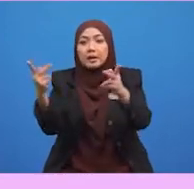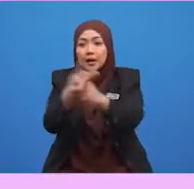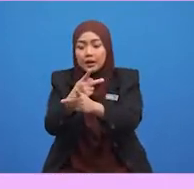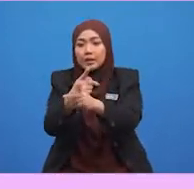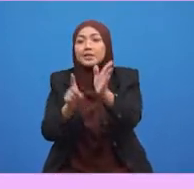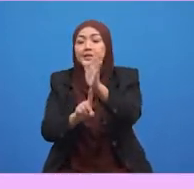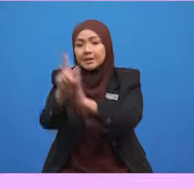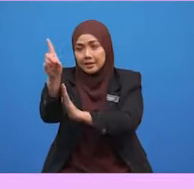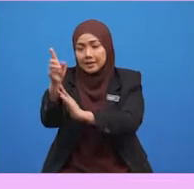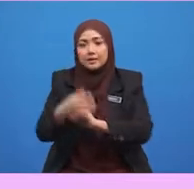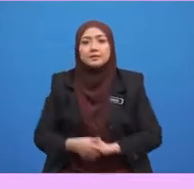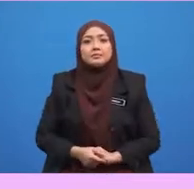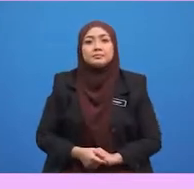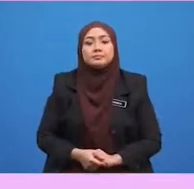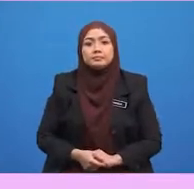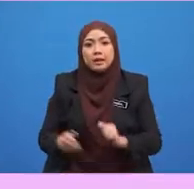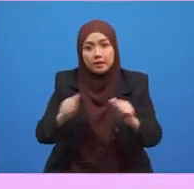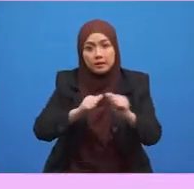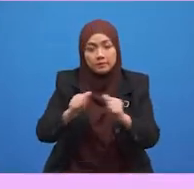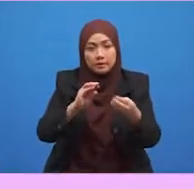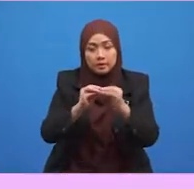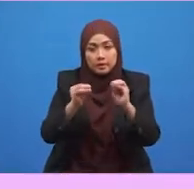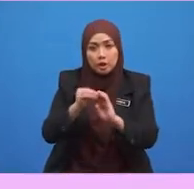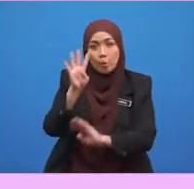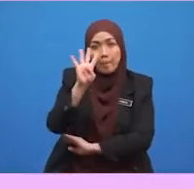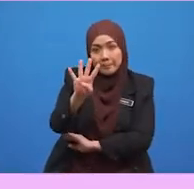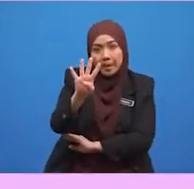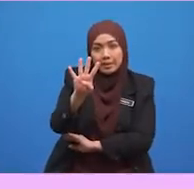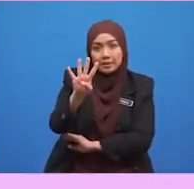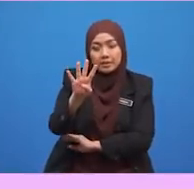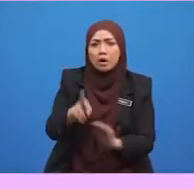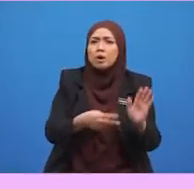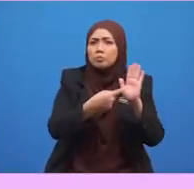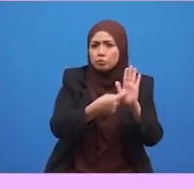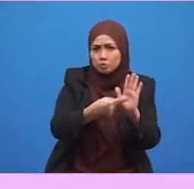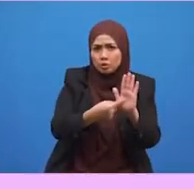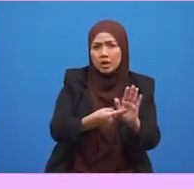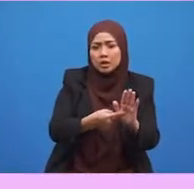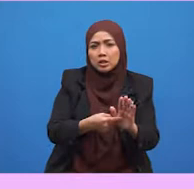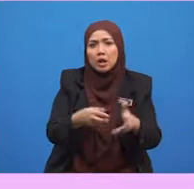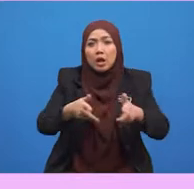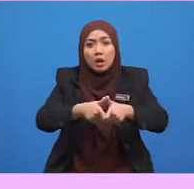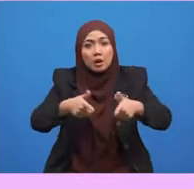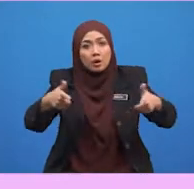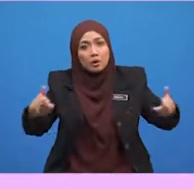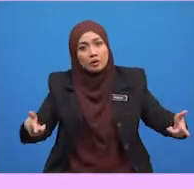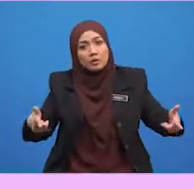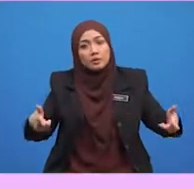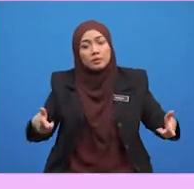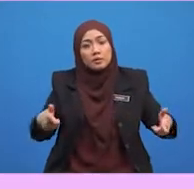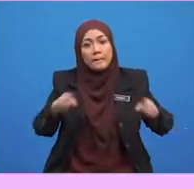lihat pula aktiviti yang keempat untuk menerbitkan rumus luas segi empat